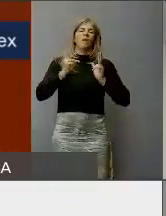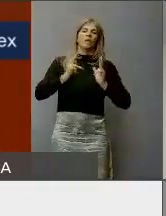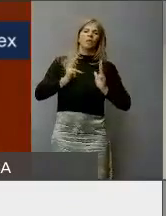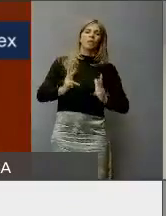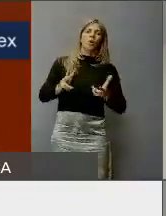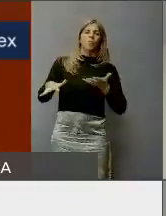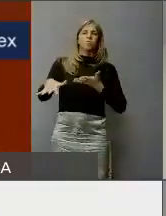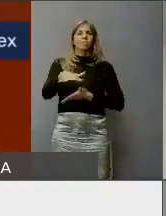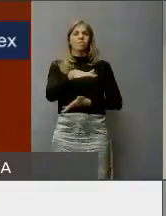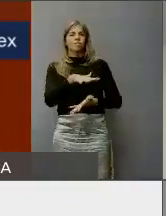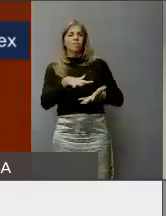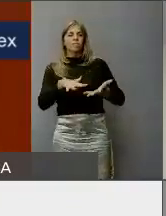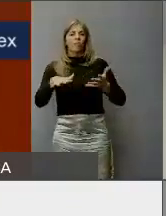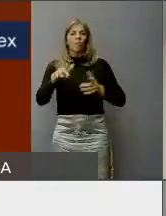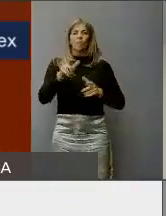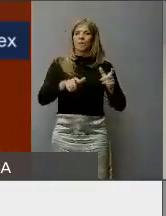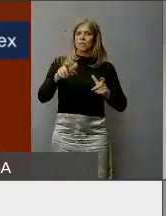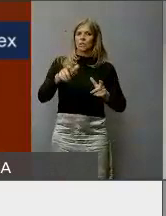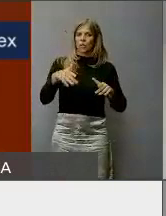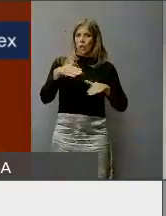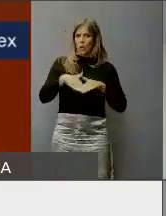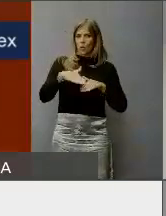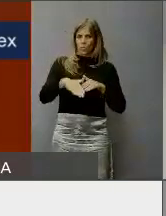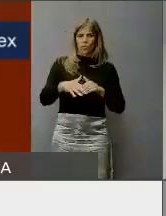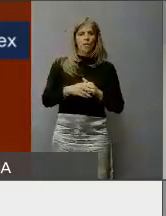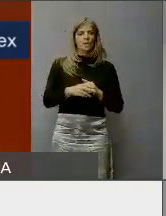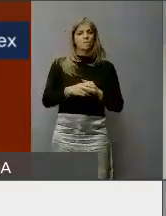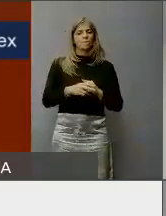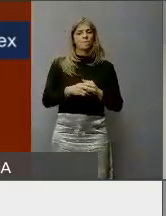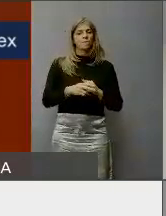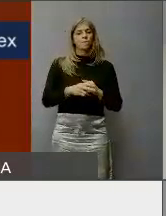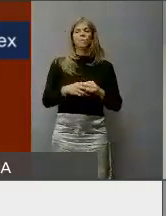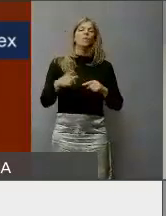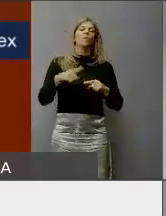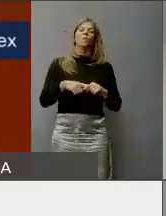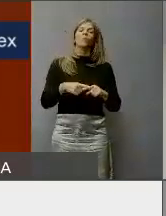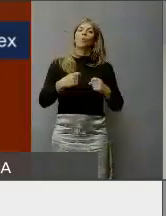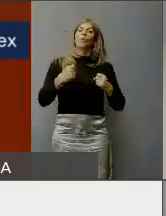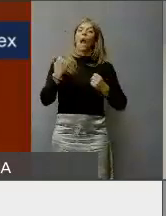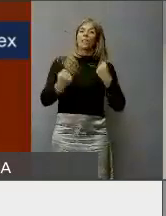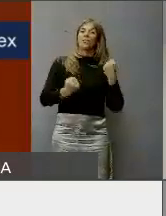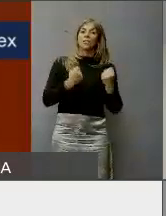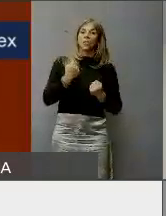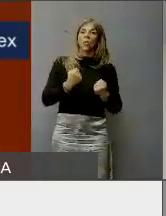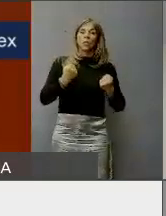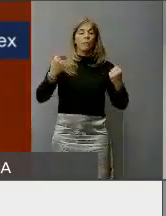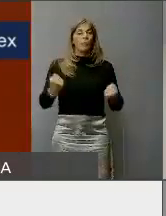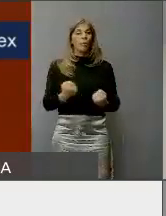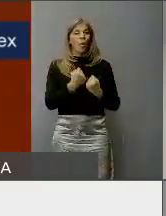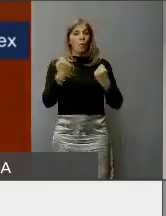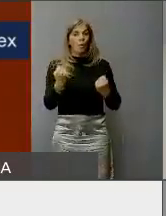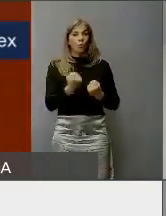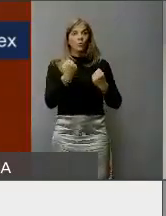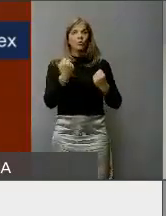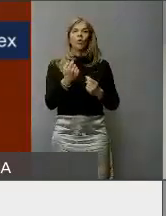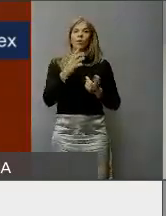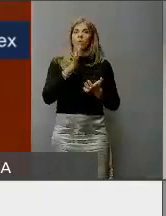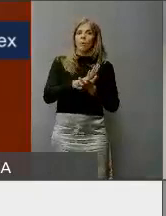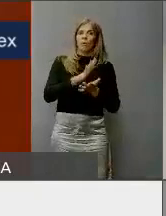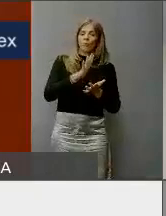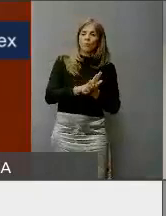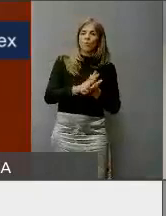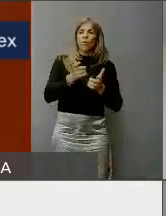per i loro fruito fruitori azioni di promozione attraverso pubblicazioni convegni